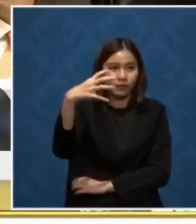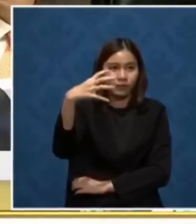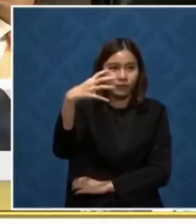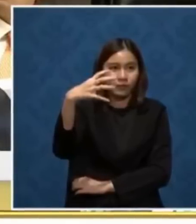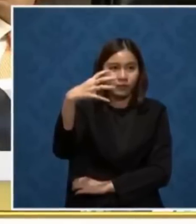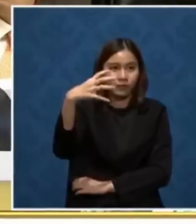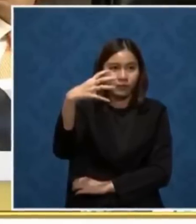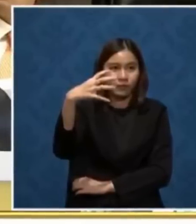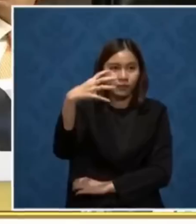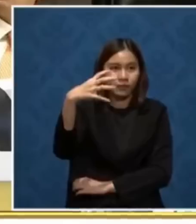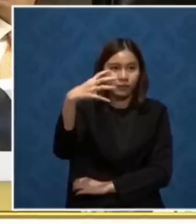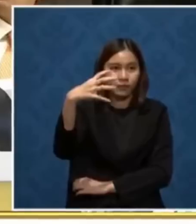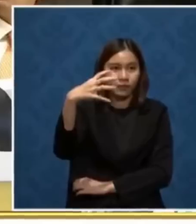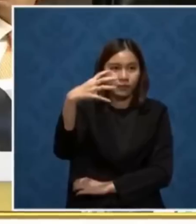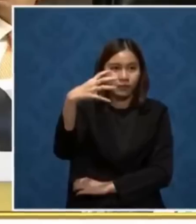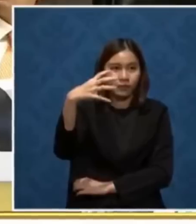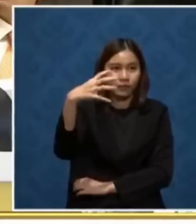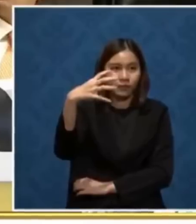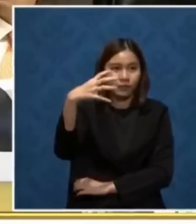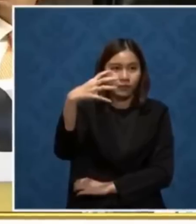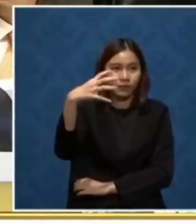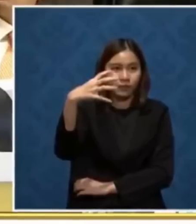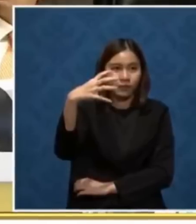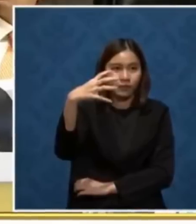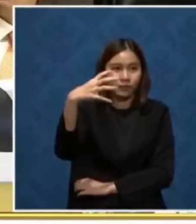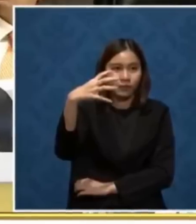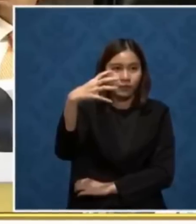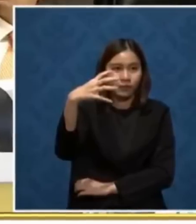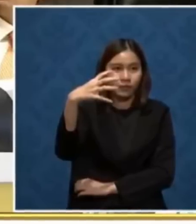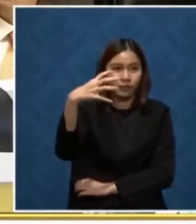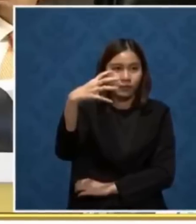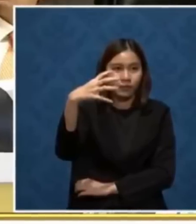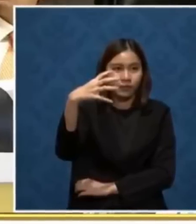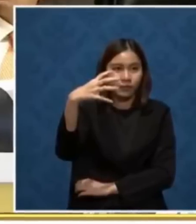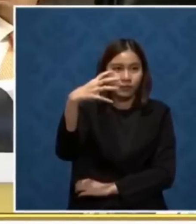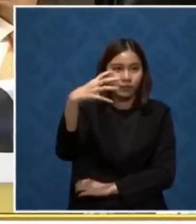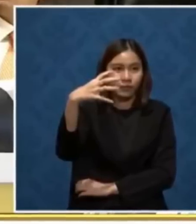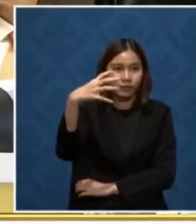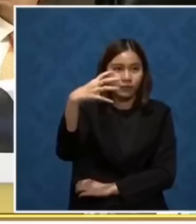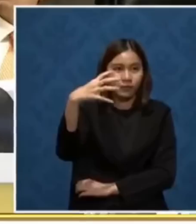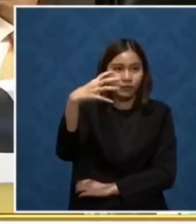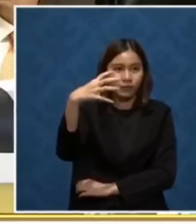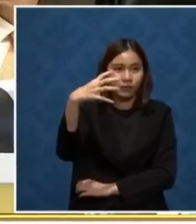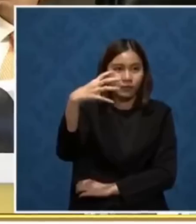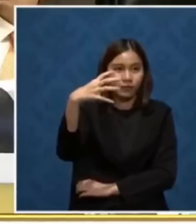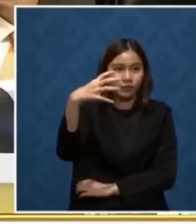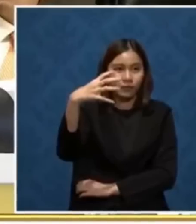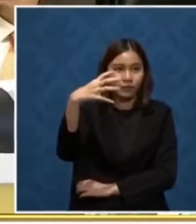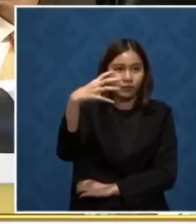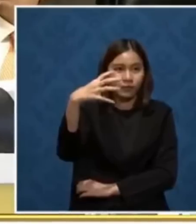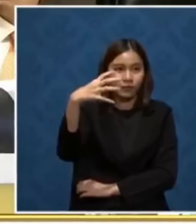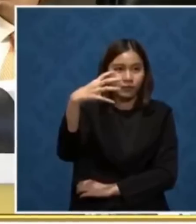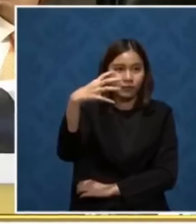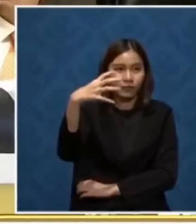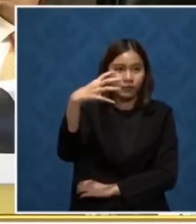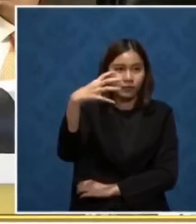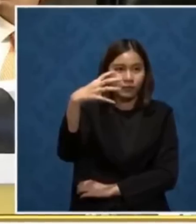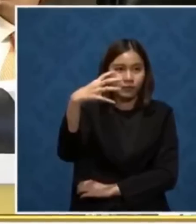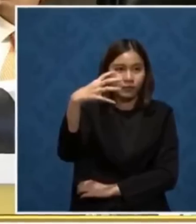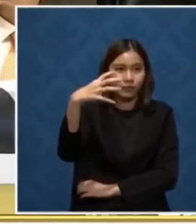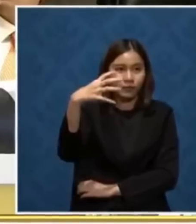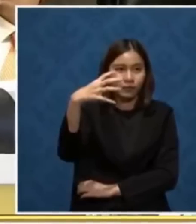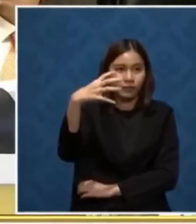ะหน่วยนึงเนี่ย80สตางค์นะครับถ้าเกิดประเทศเราสำรองไฟแค่ 15% เหมือนกับประเทศอื่นเ